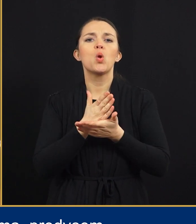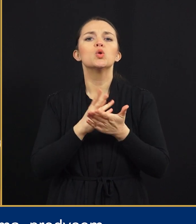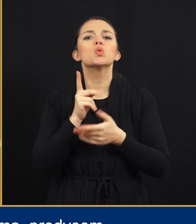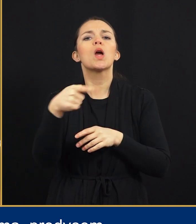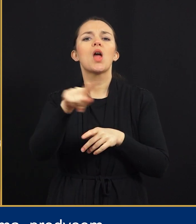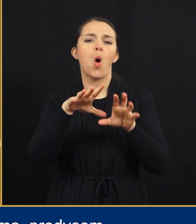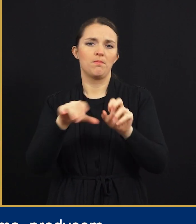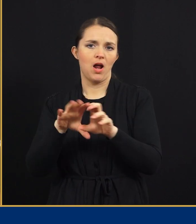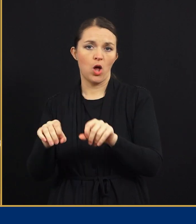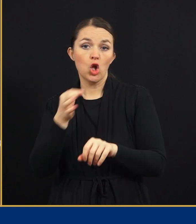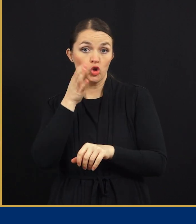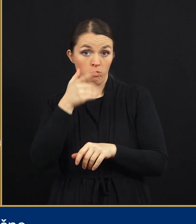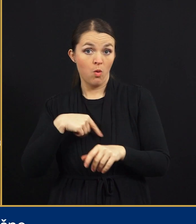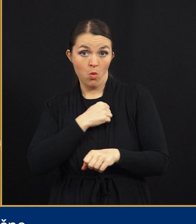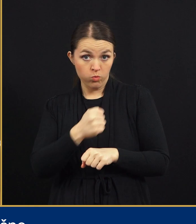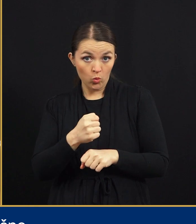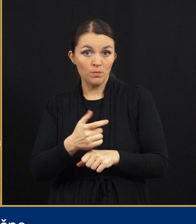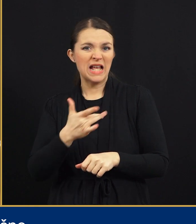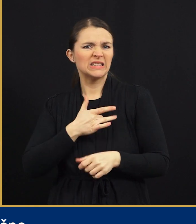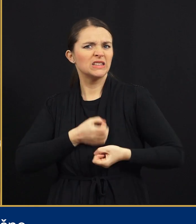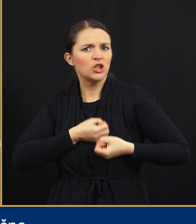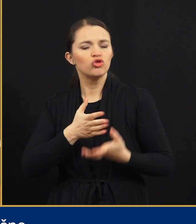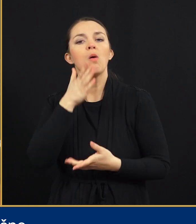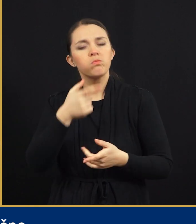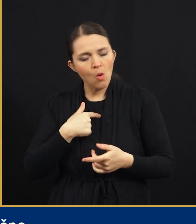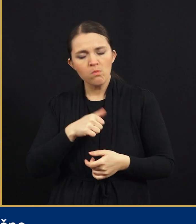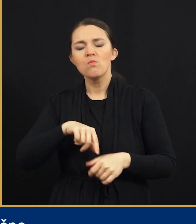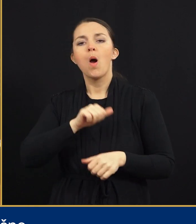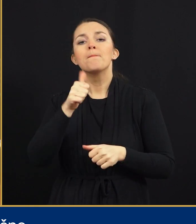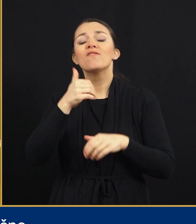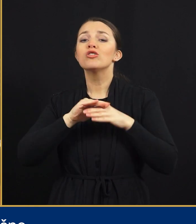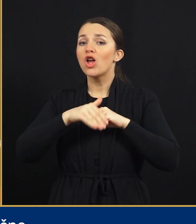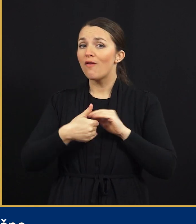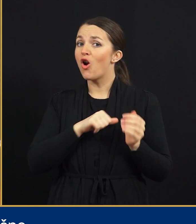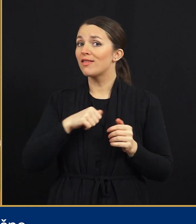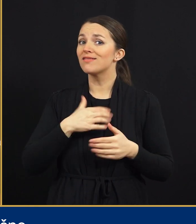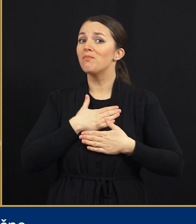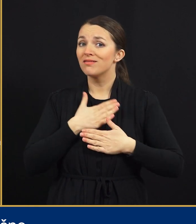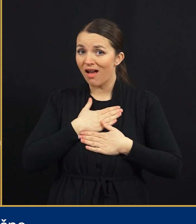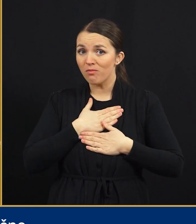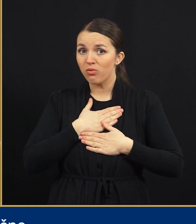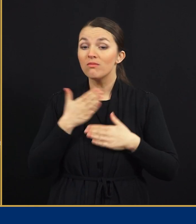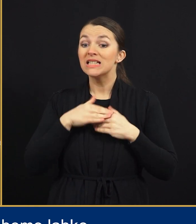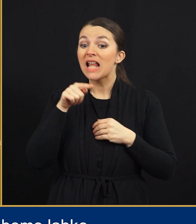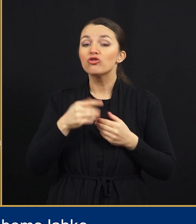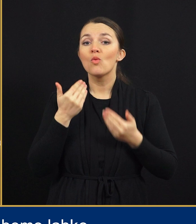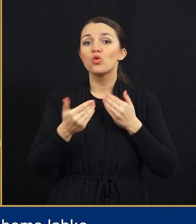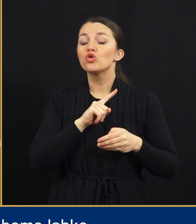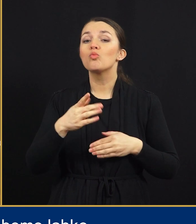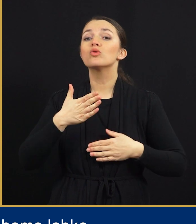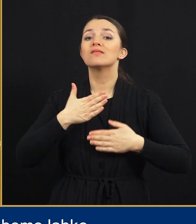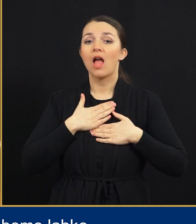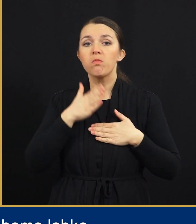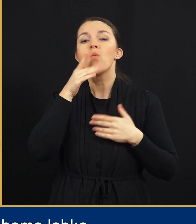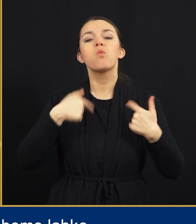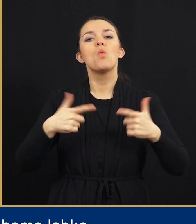ki ga opravljate. Če bomo pogumne in srčne, bomo najprej zadovoljne same s seboj, s takšnim odnosom